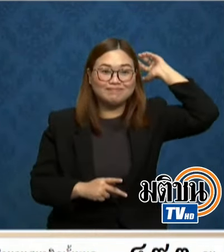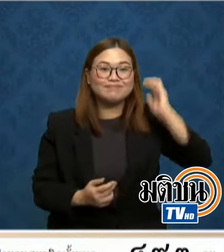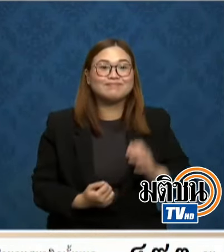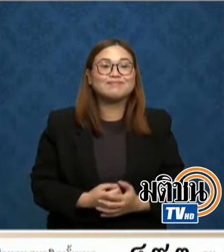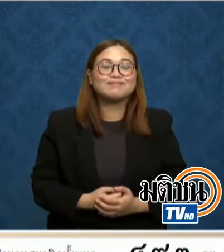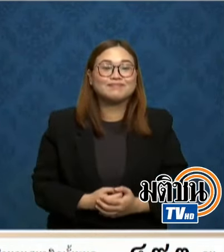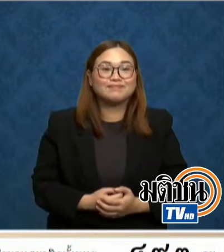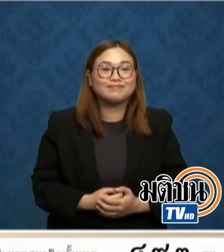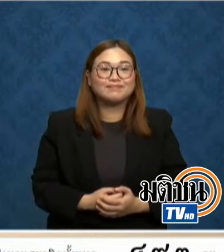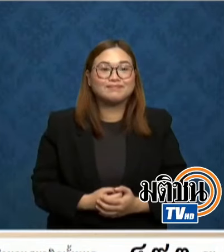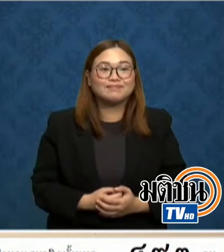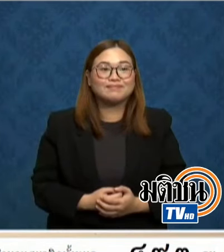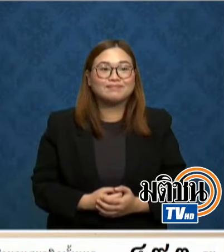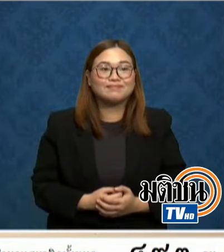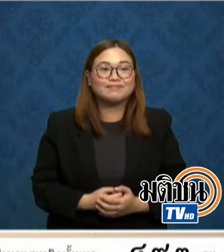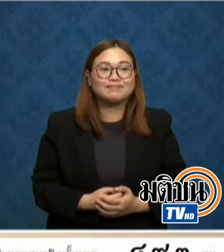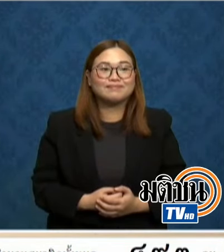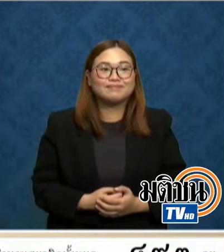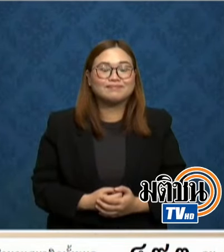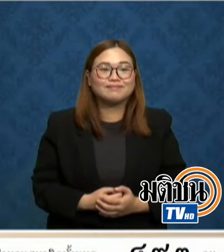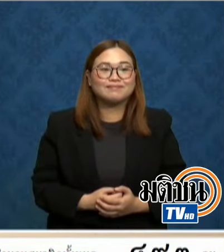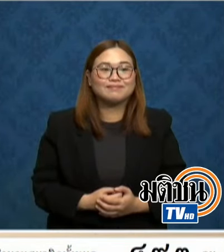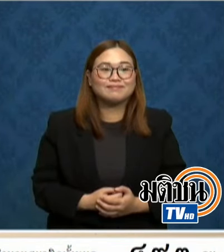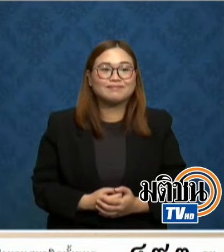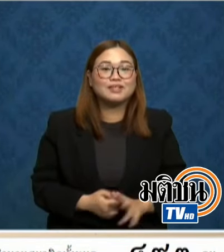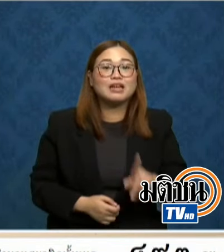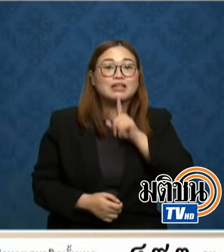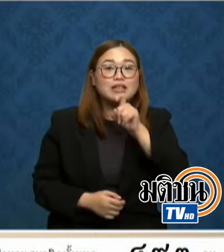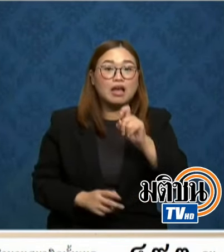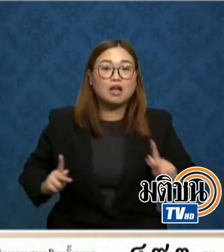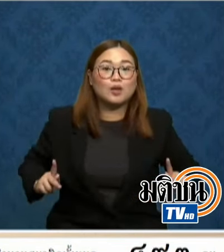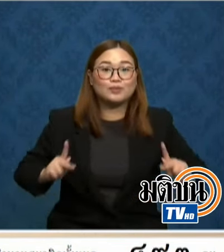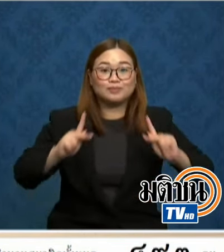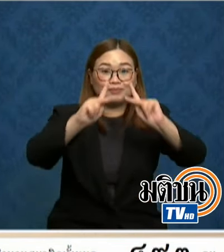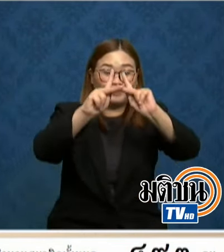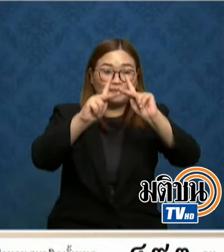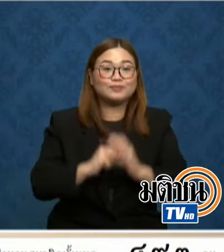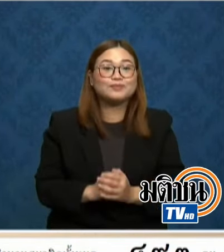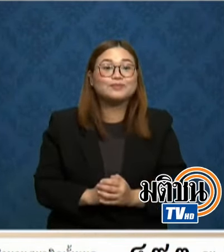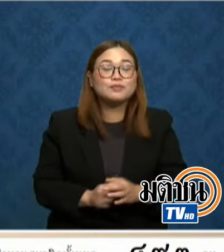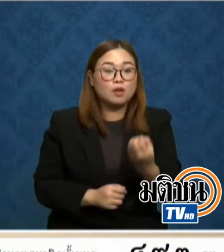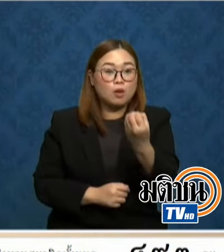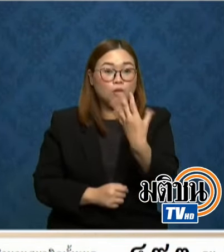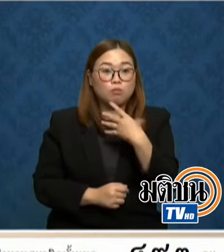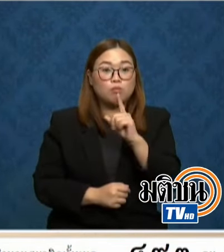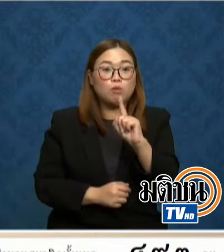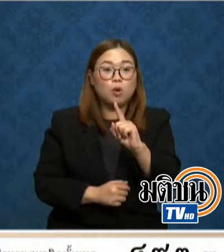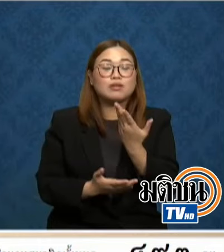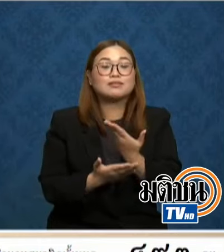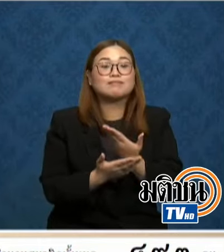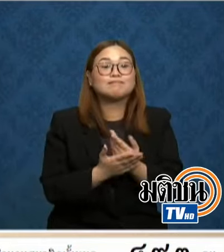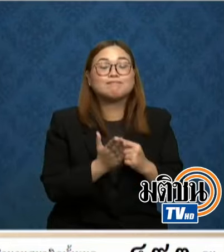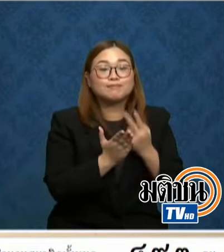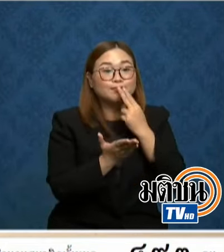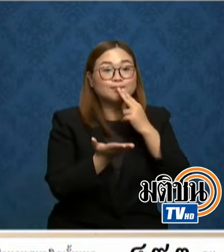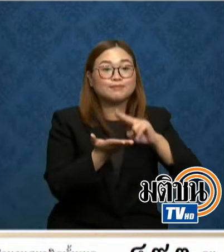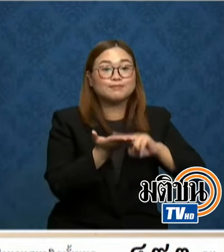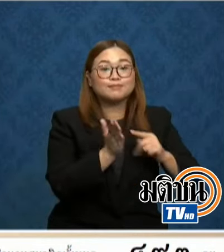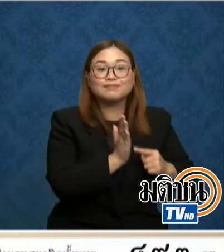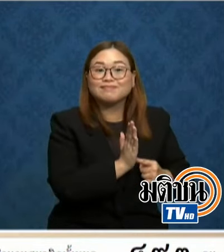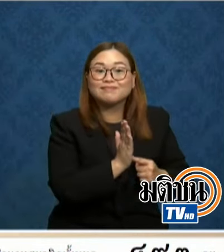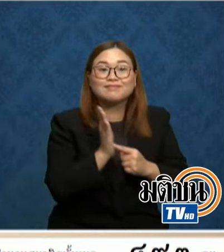ด้วยทางสำนักงานรัฐมนตรีกระทรวงกลาโหมได้มีหนังสือแจ้งว่าทางรัฐมนตรีว่าการกระทร